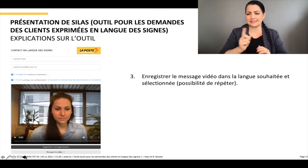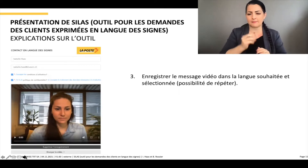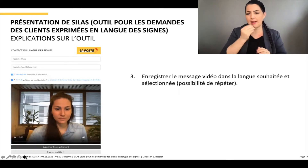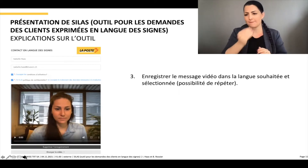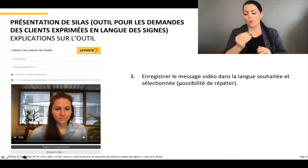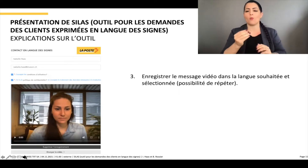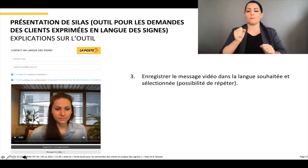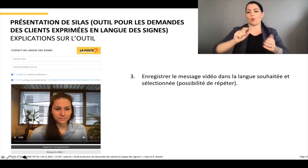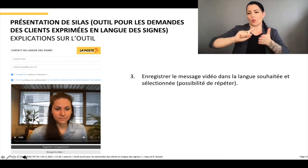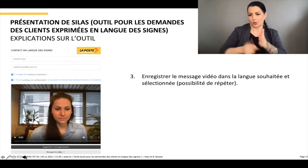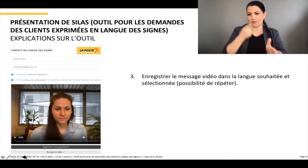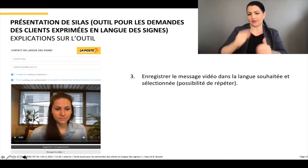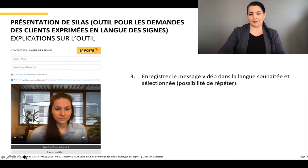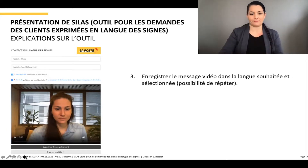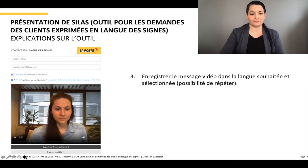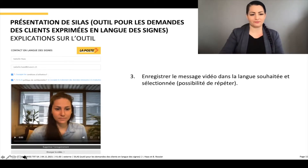contenu.